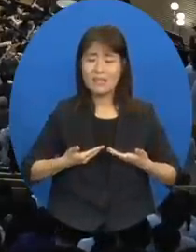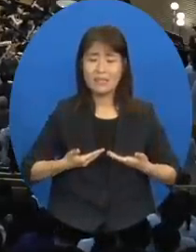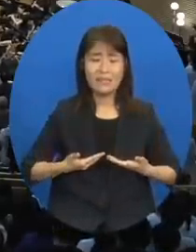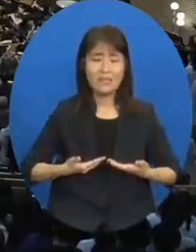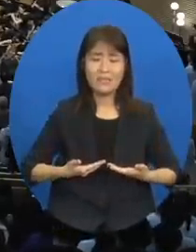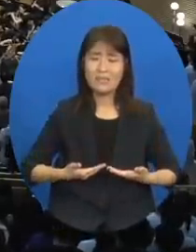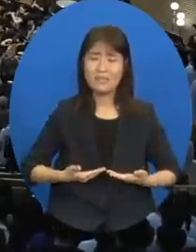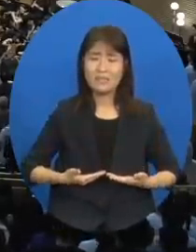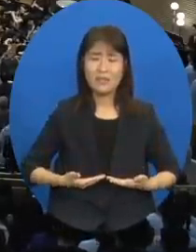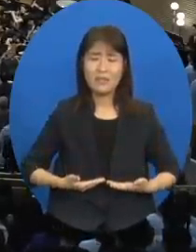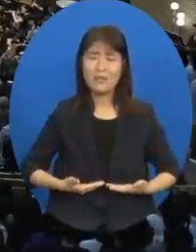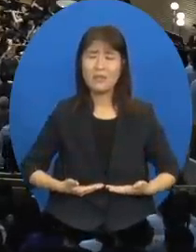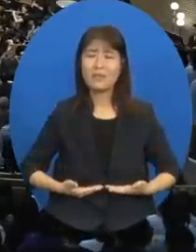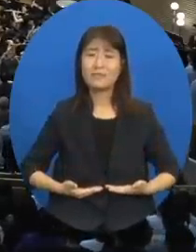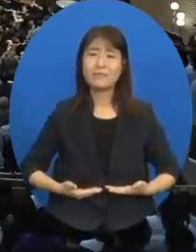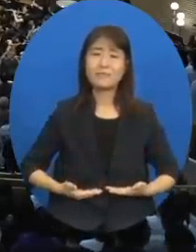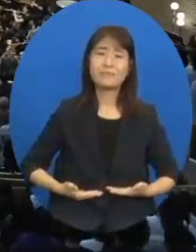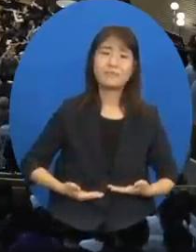까닭입니다